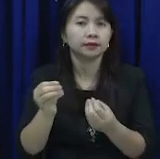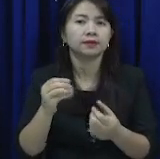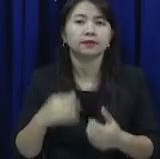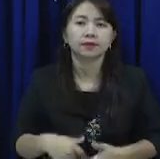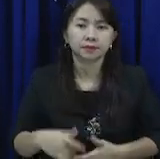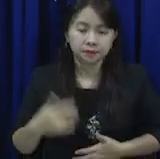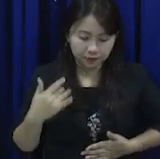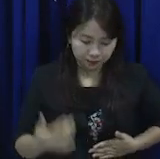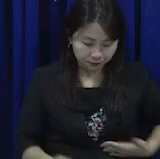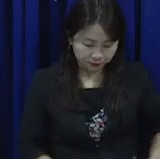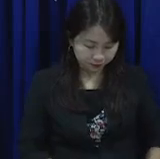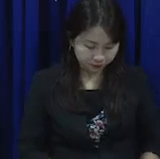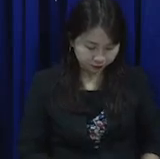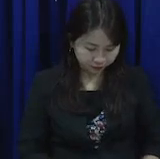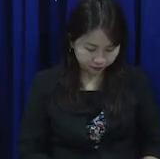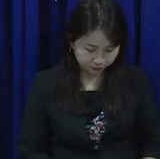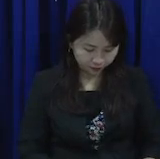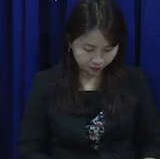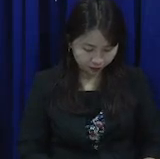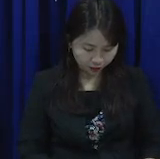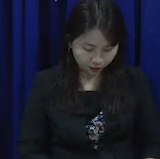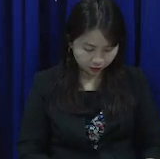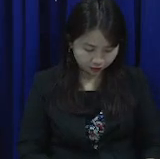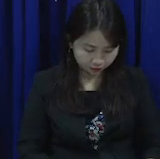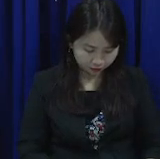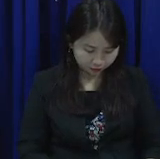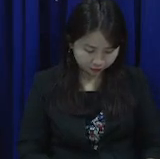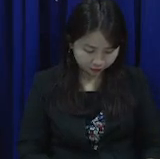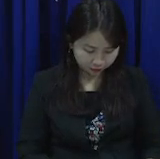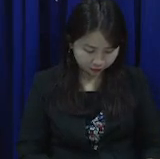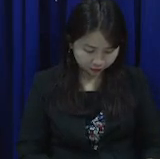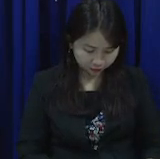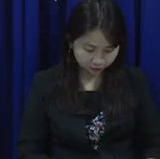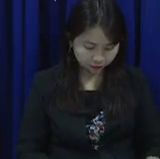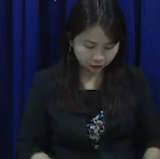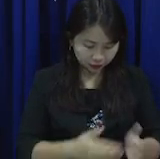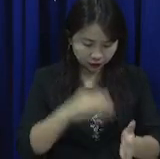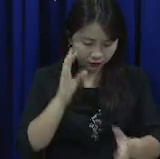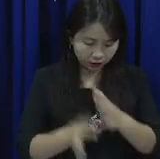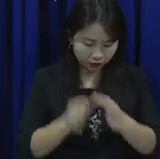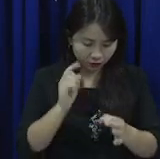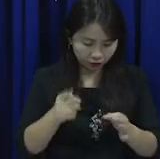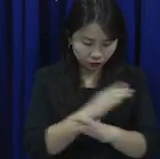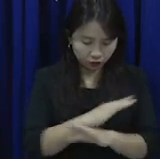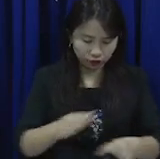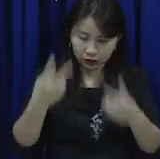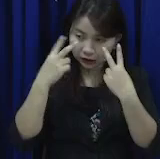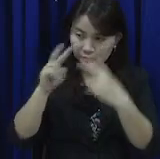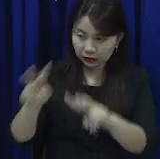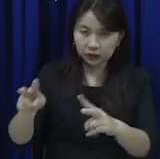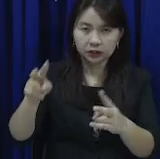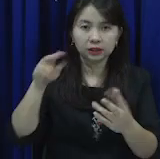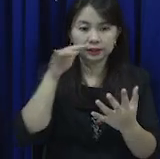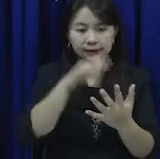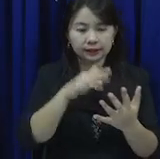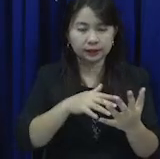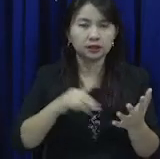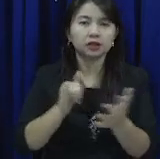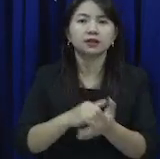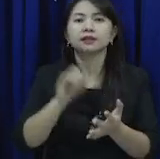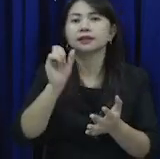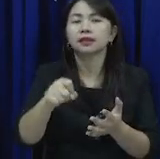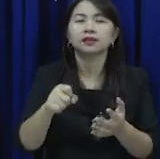ba Kaya nga makikita niyo Yun yung sabi ko sa inyo Kanina pag hindi niyo ito napansin sasabayan kaya ang labnaw ng